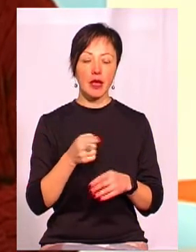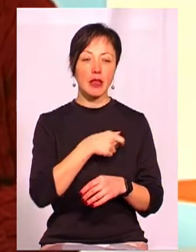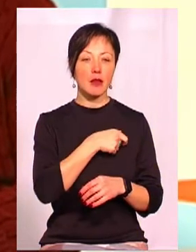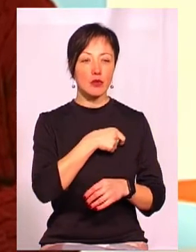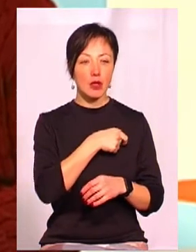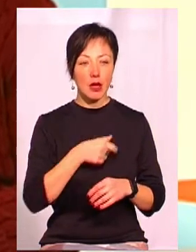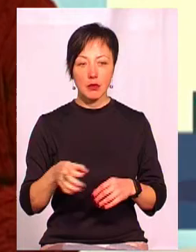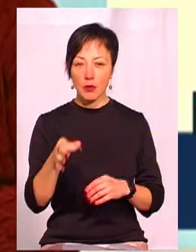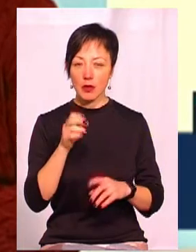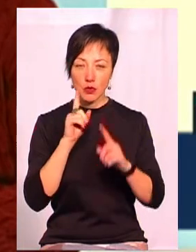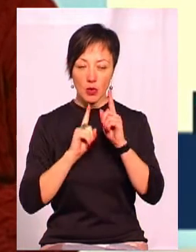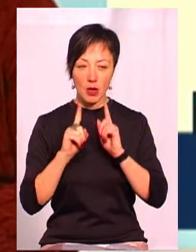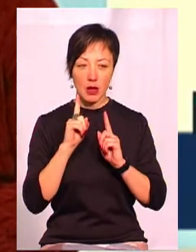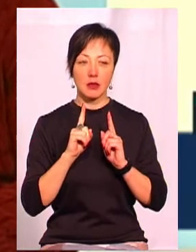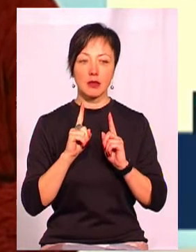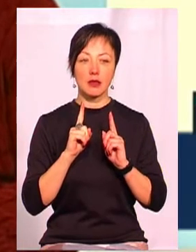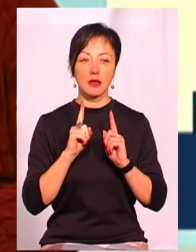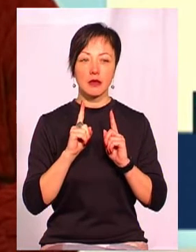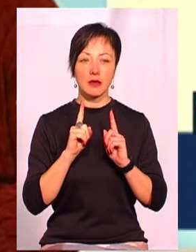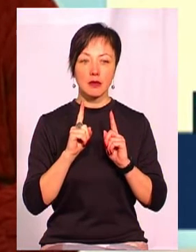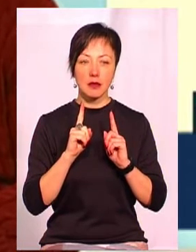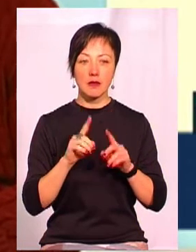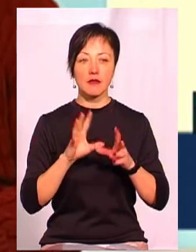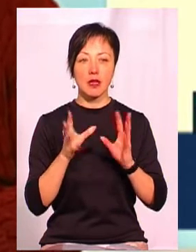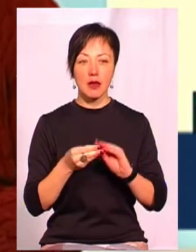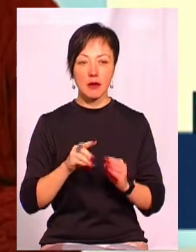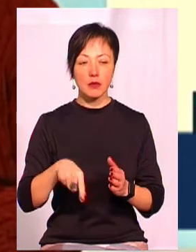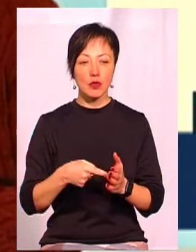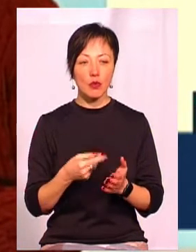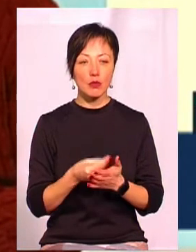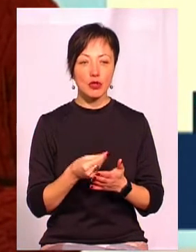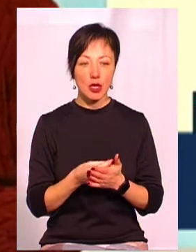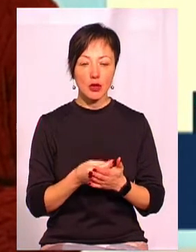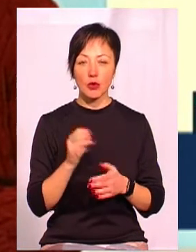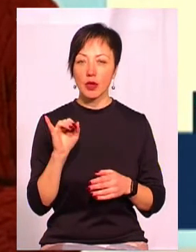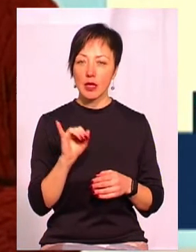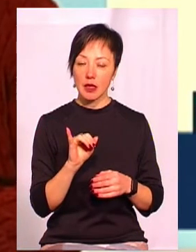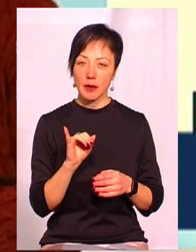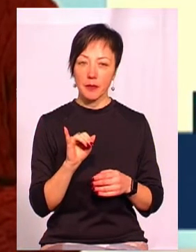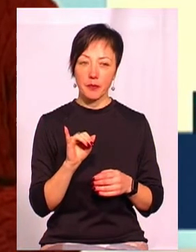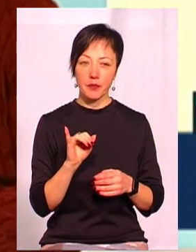депутатам Хмельницької обласної ради, взагалі міському бюджету. І